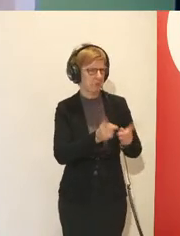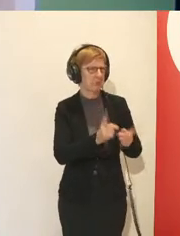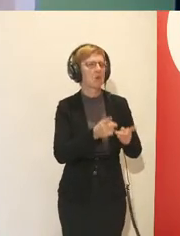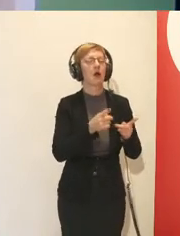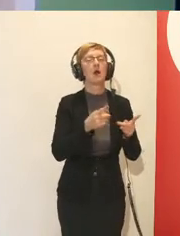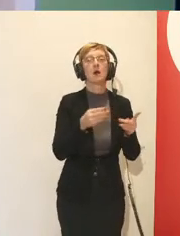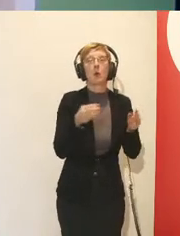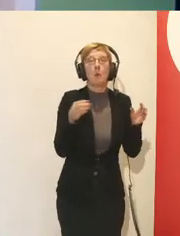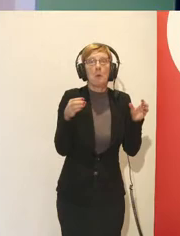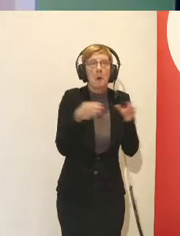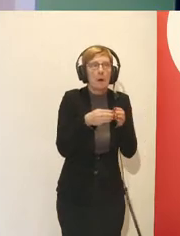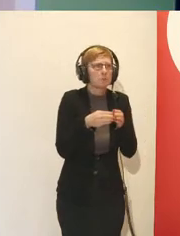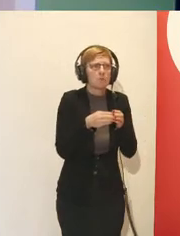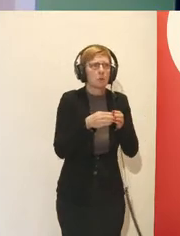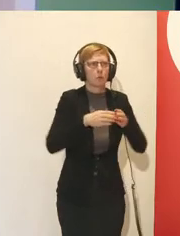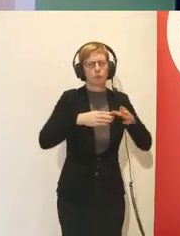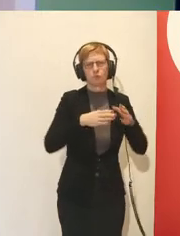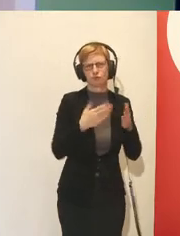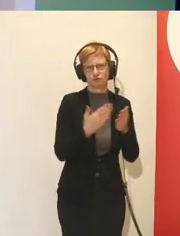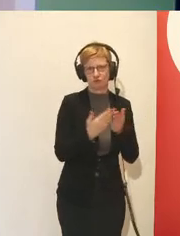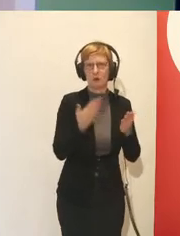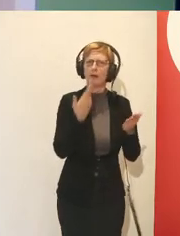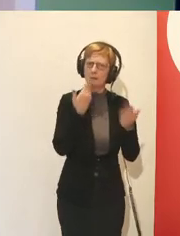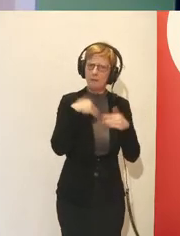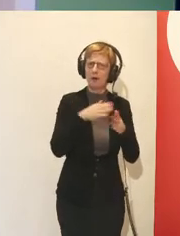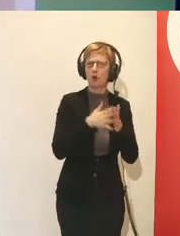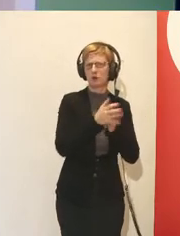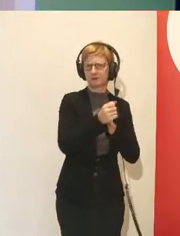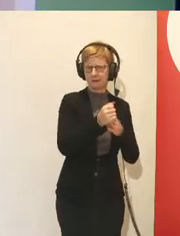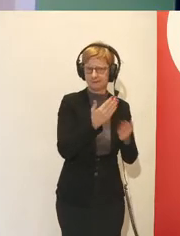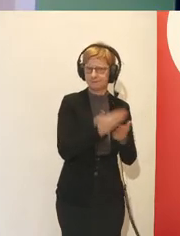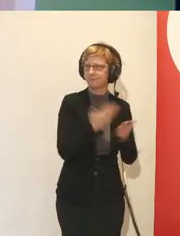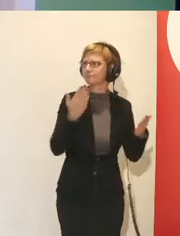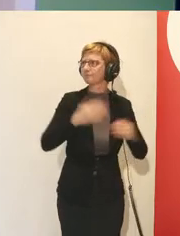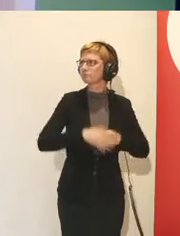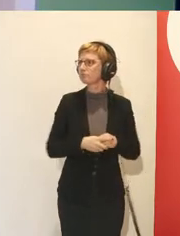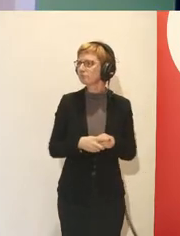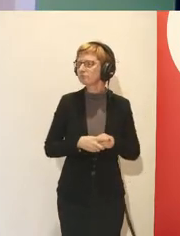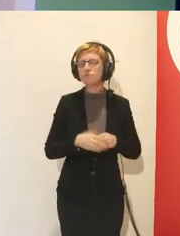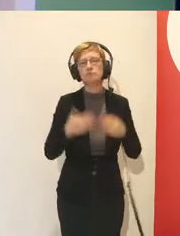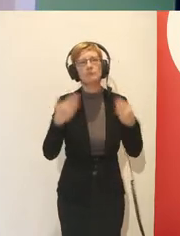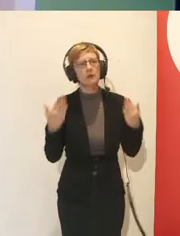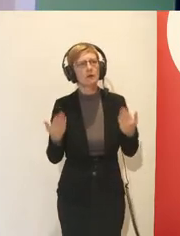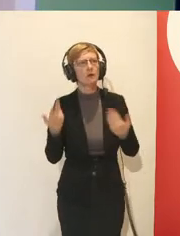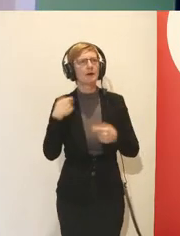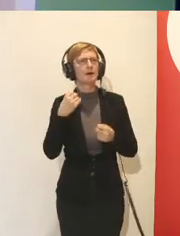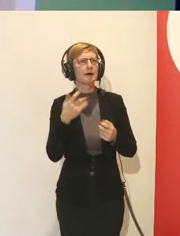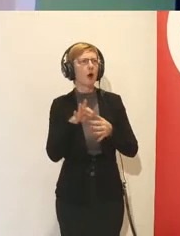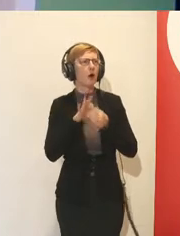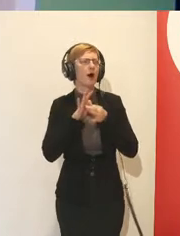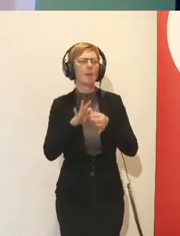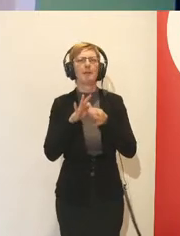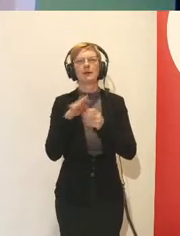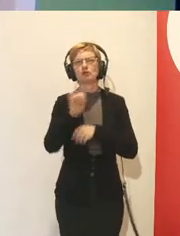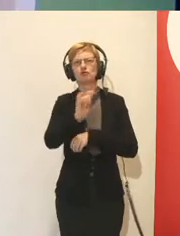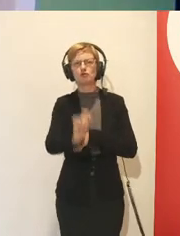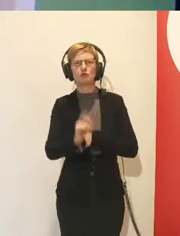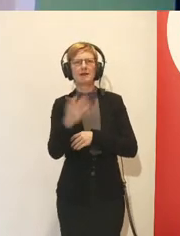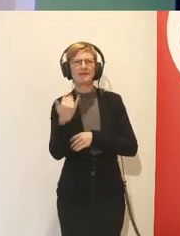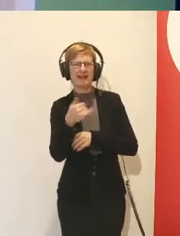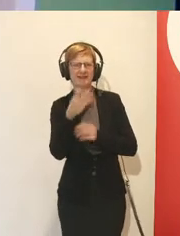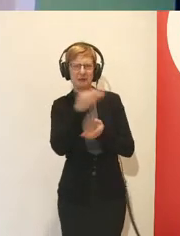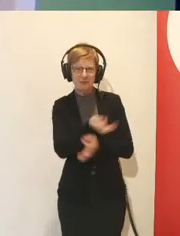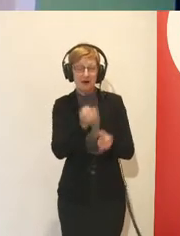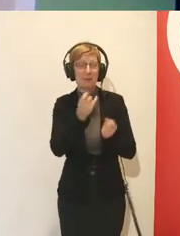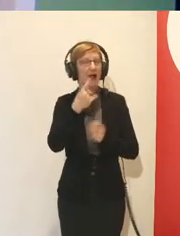konsequenzen und im moment ist es so das ist natürlich immer sehr unterschiedlich auf welche studien man guckt aber dass ein viertel der deutschen